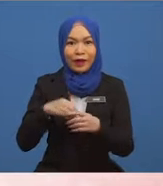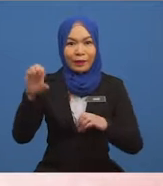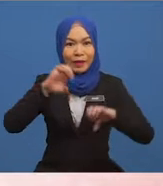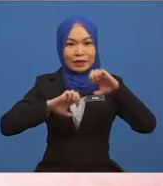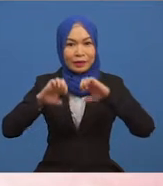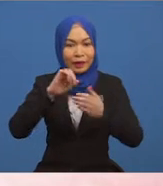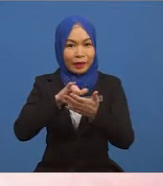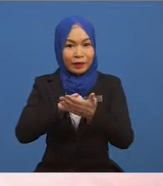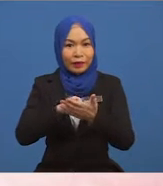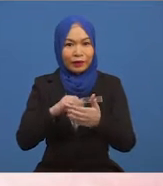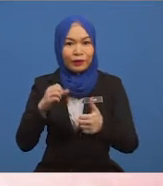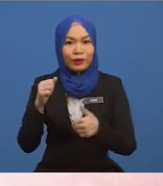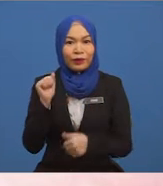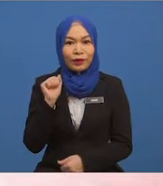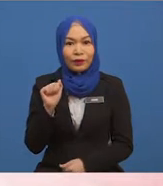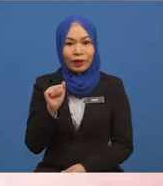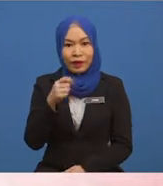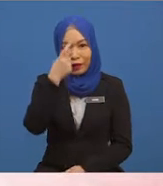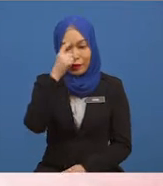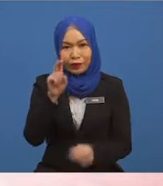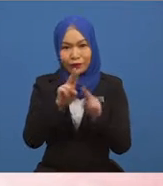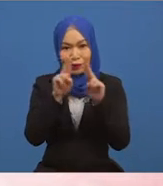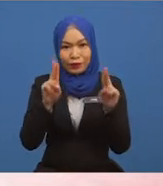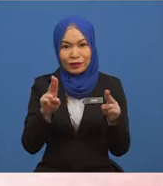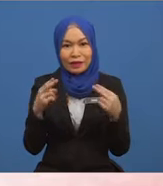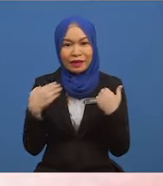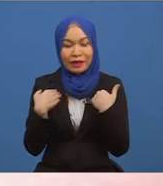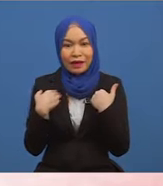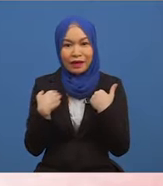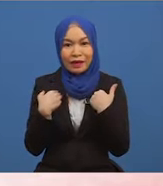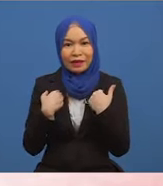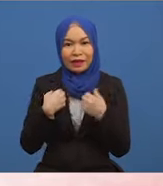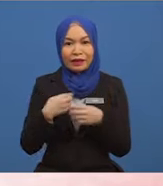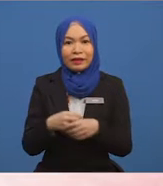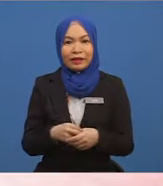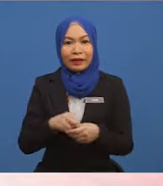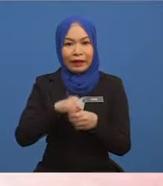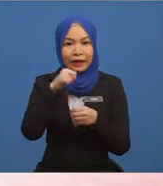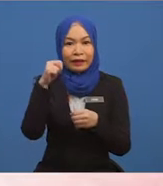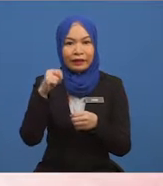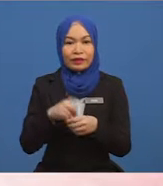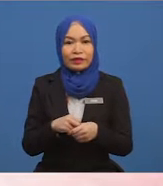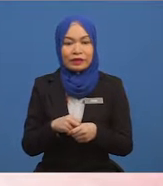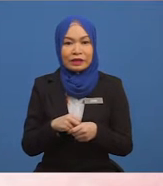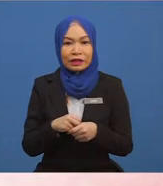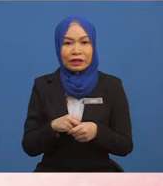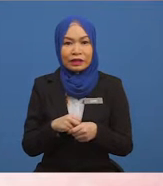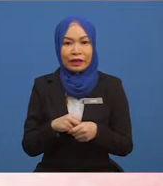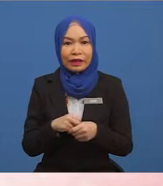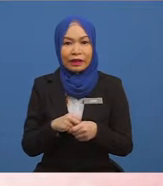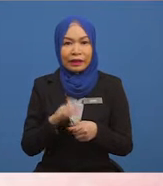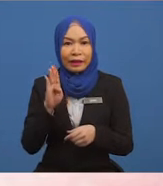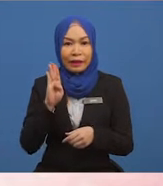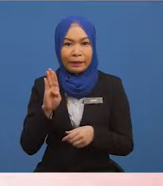A. Menguji kehadiran gas nitrogen. B. Menguji kehadiran